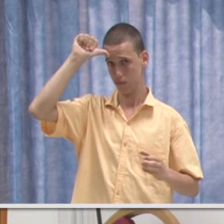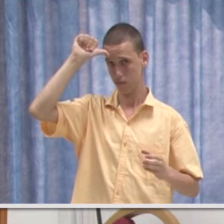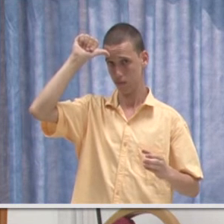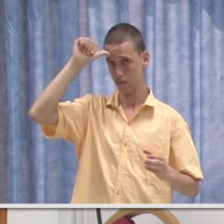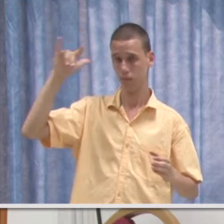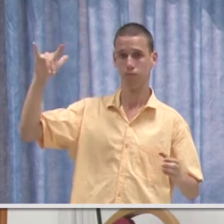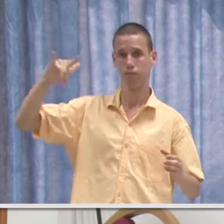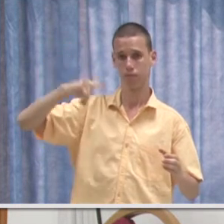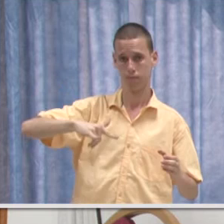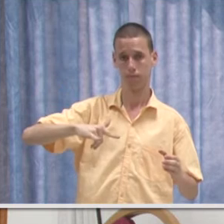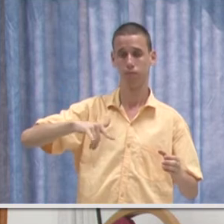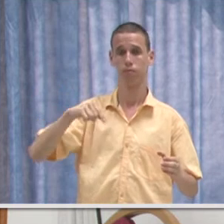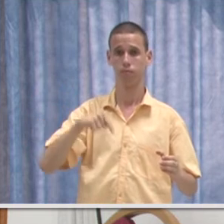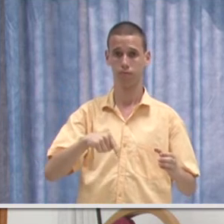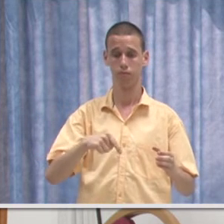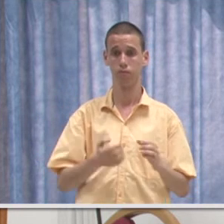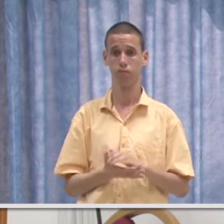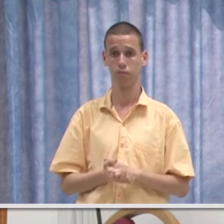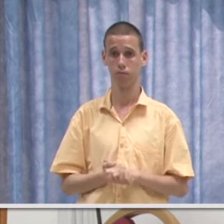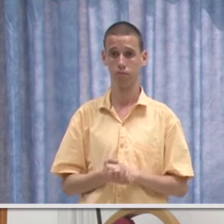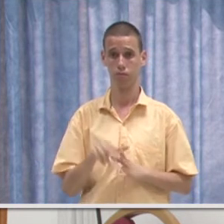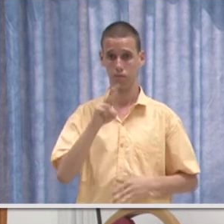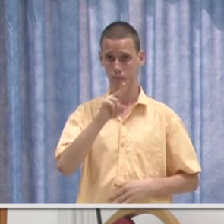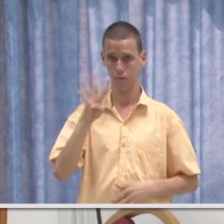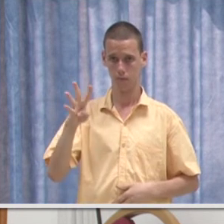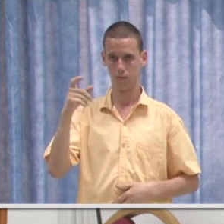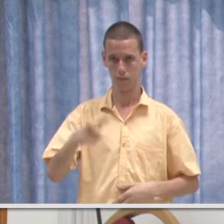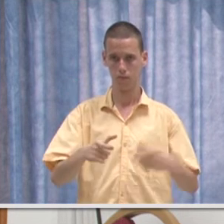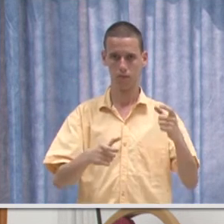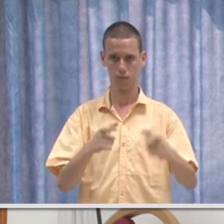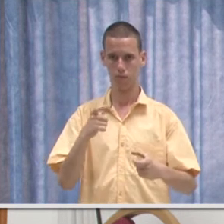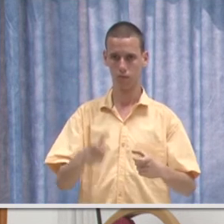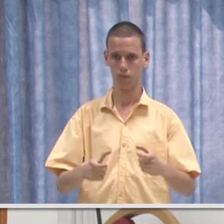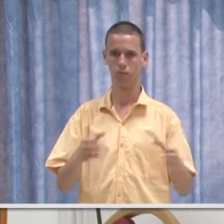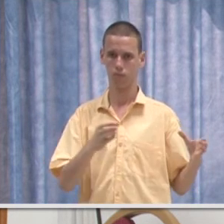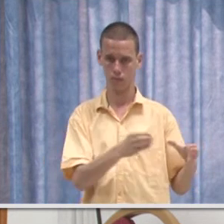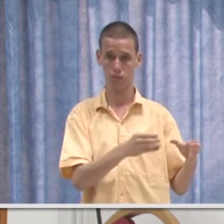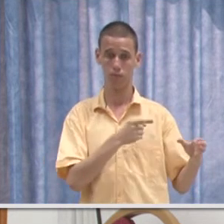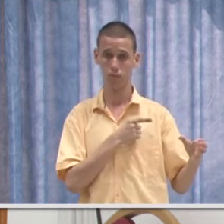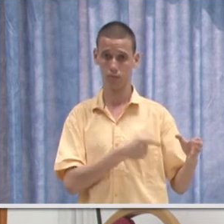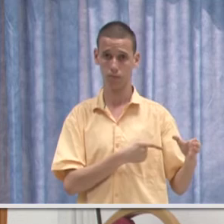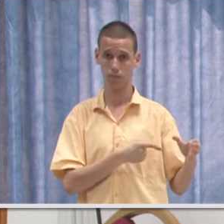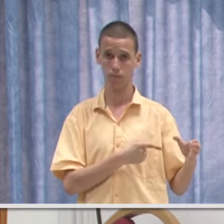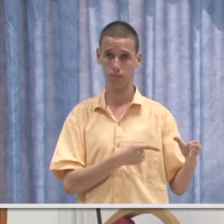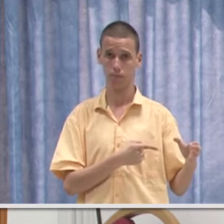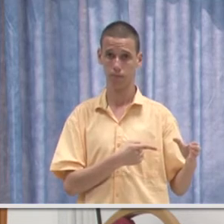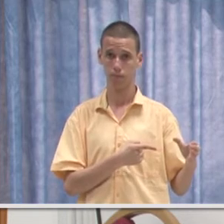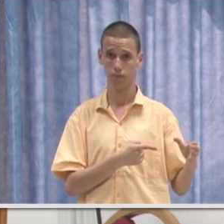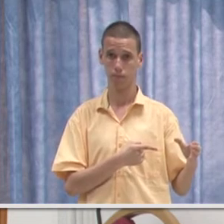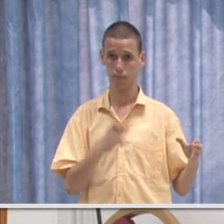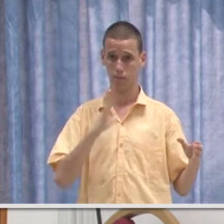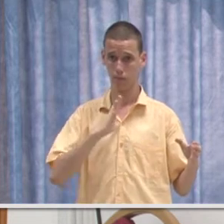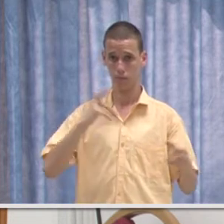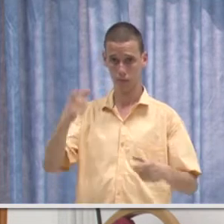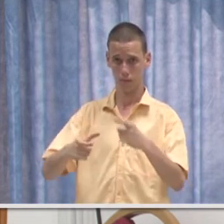23 nous avons un patient Sri Lanka. Après, nous prenons un patient qui est stranded Sri Lanka. Nous prenons un